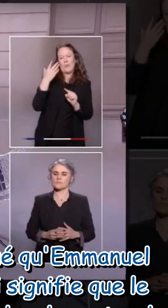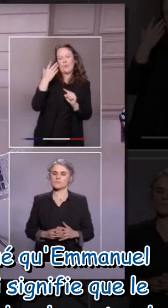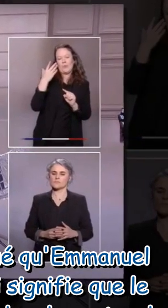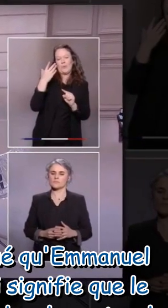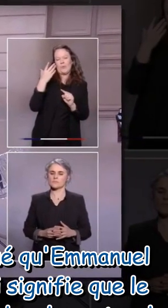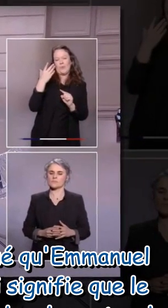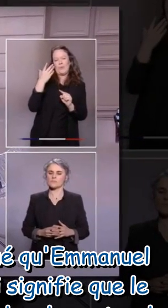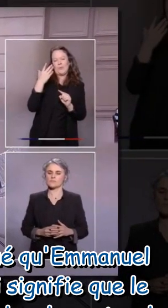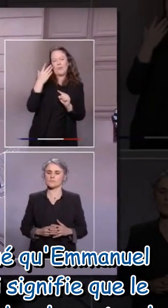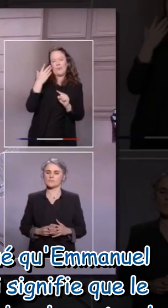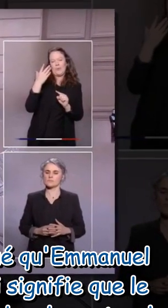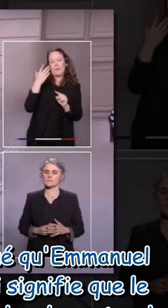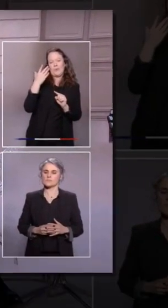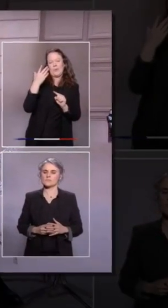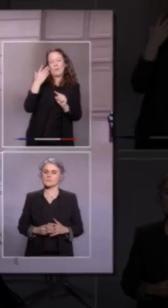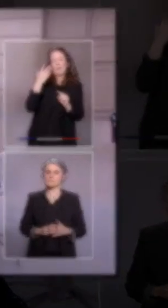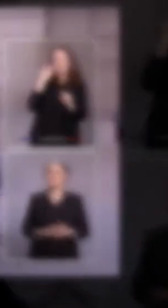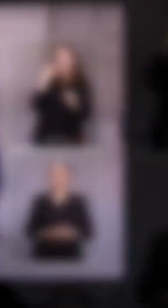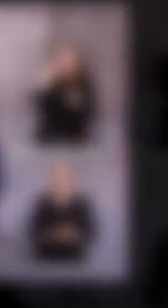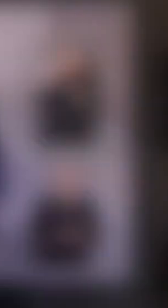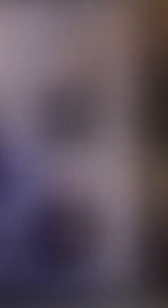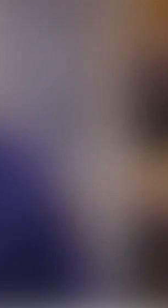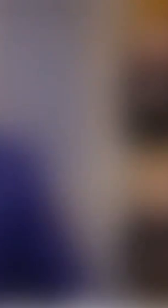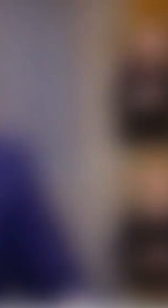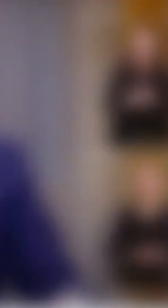mais le client peut demander des retouches.